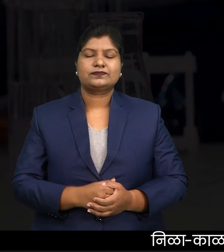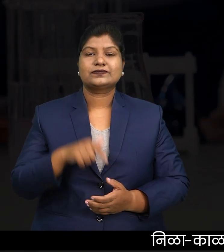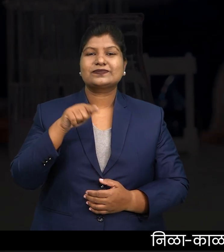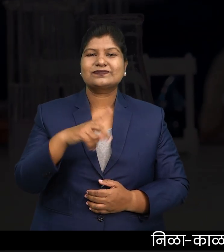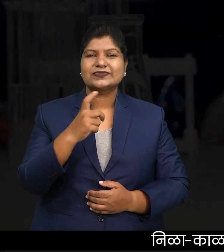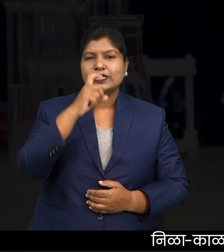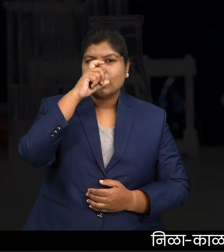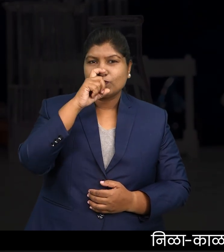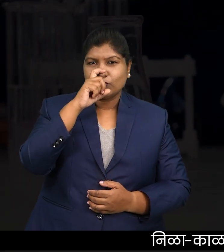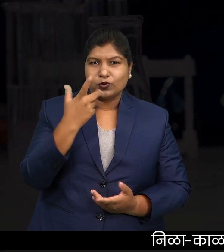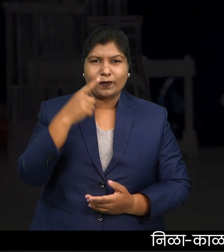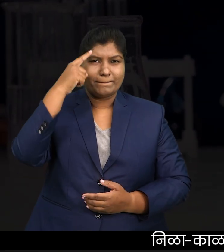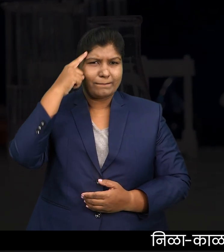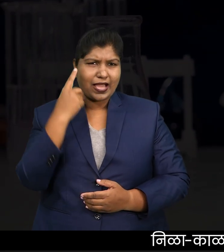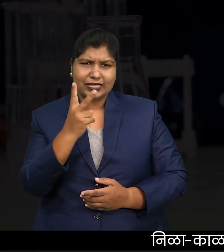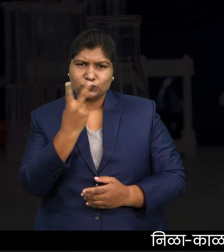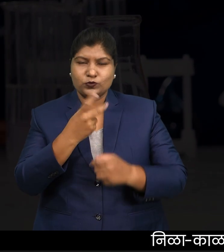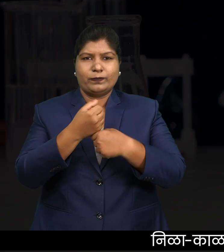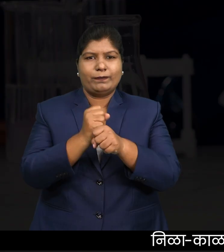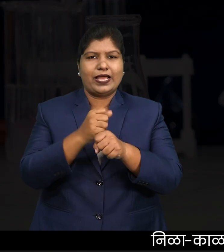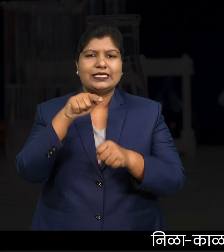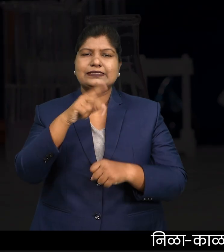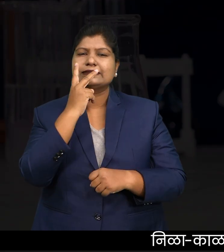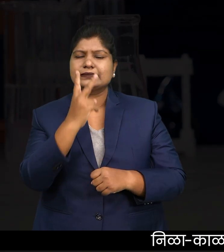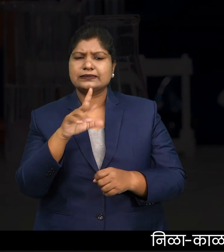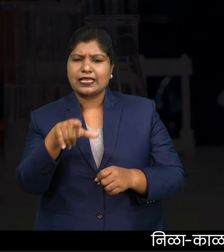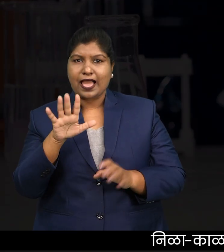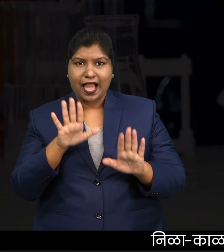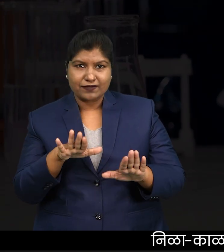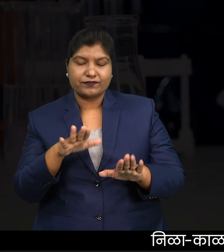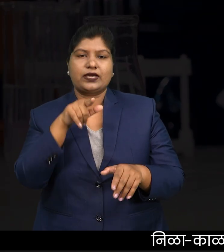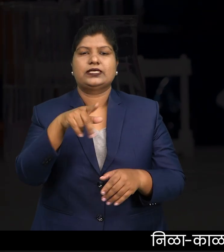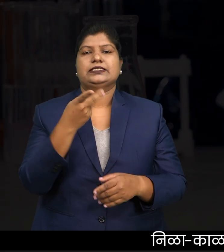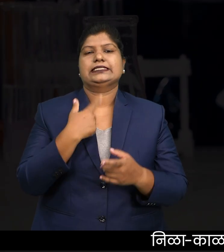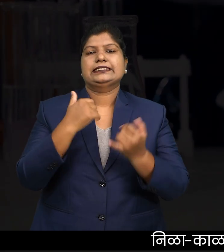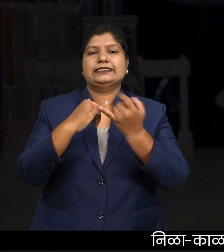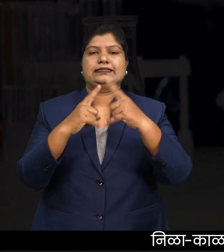निळा काळा रंग दर्शवतो की त्यात स्टार्च आहे.